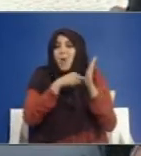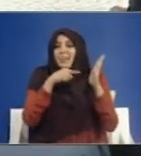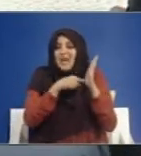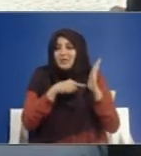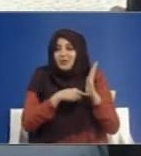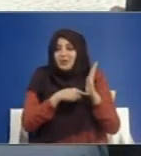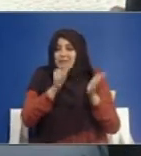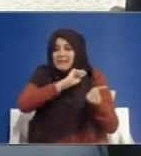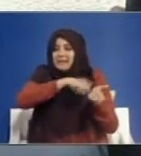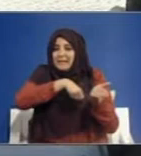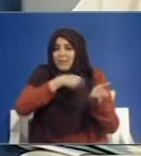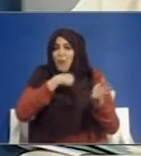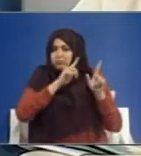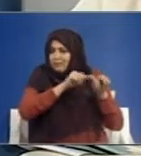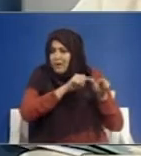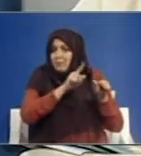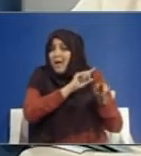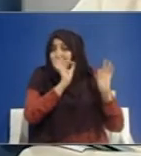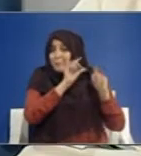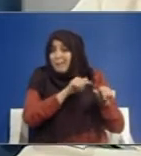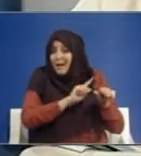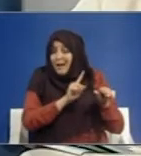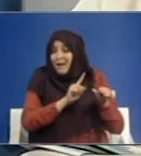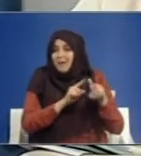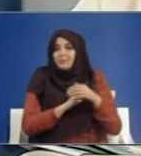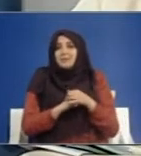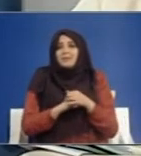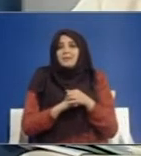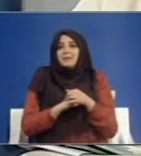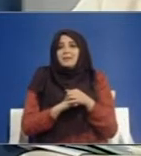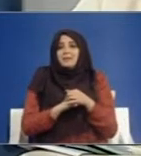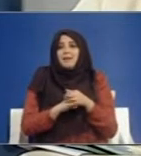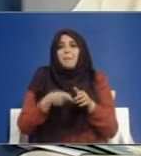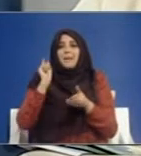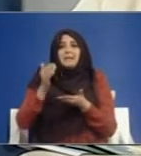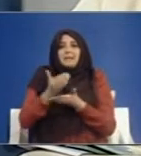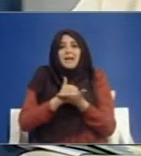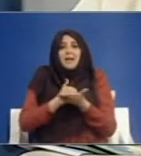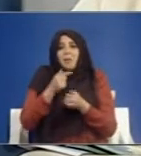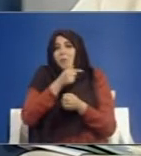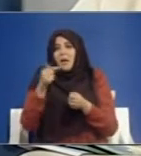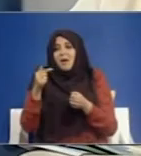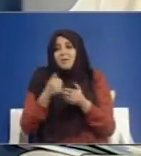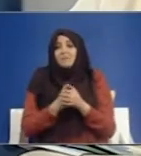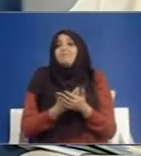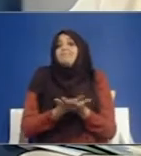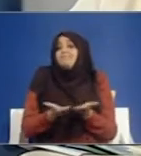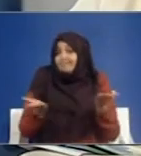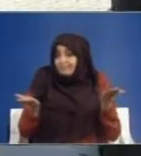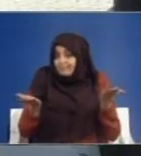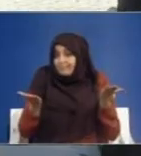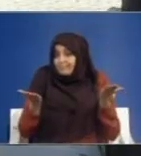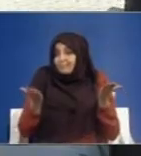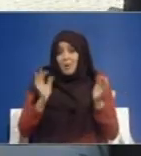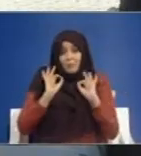الشيء توقع لها ولكن نفس الشيء هذاك اليوم تتقاضاه ثم تتصدق به.